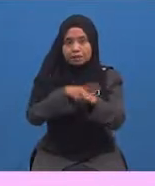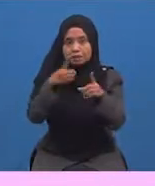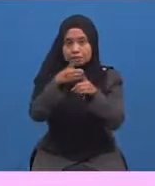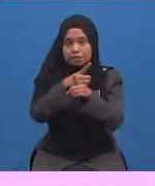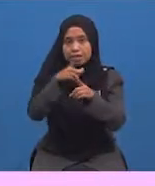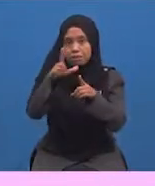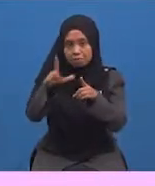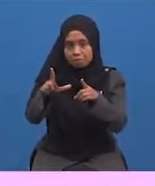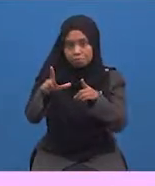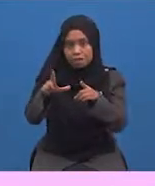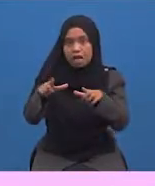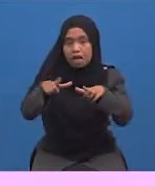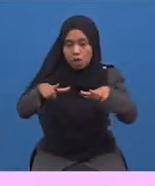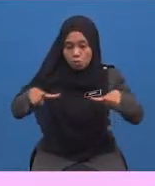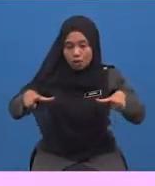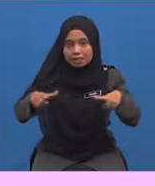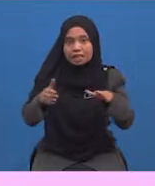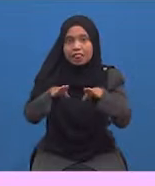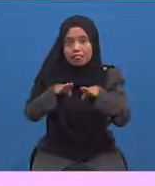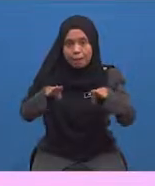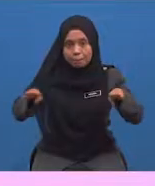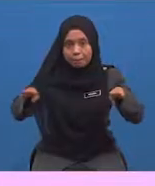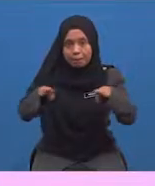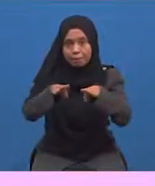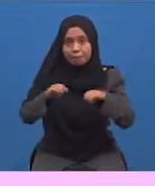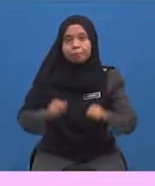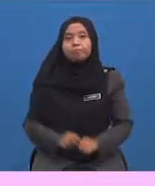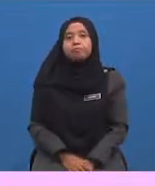dinamakan sebagai luas tapak.